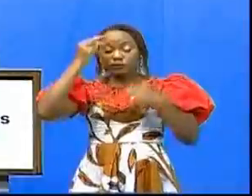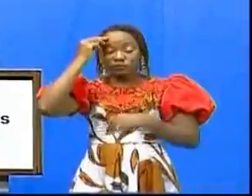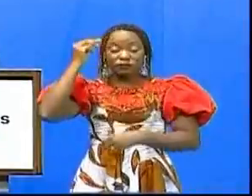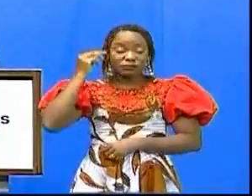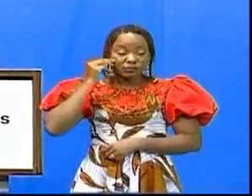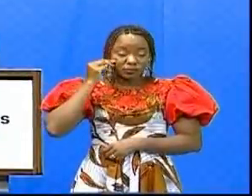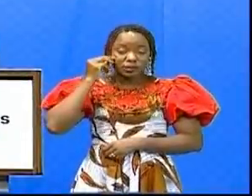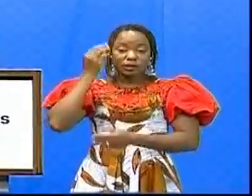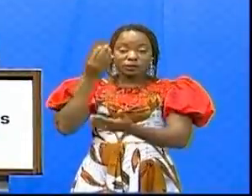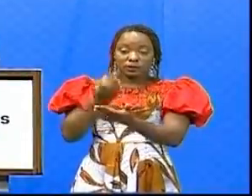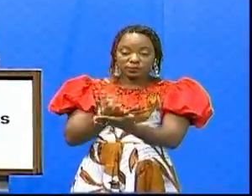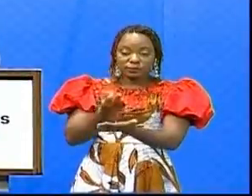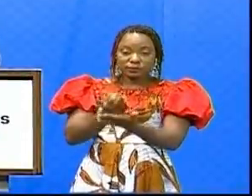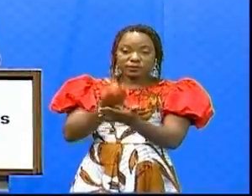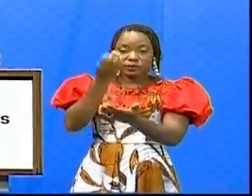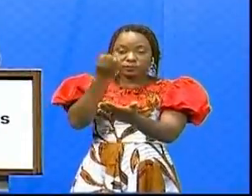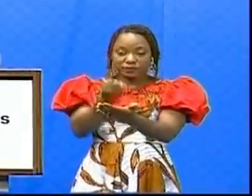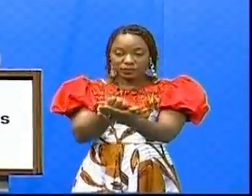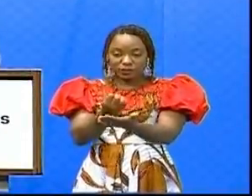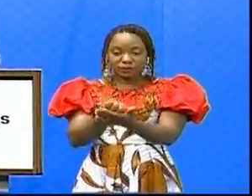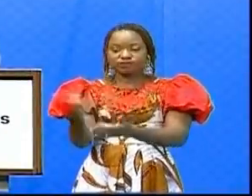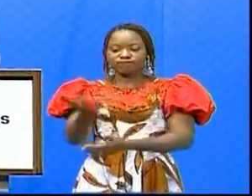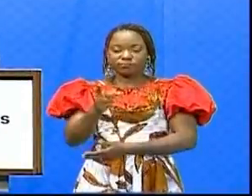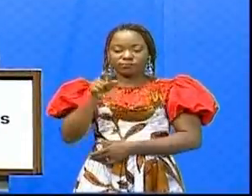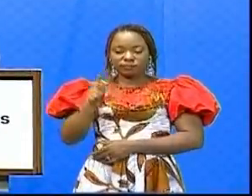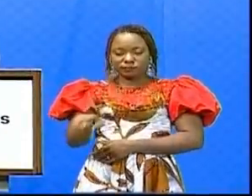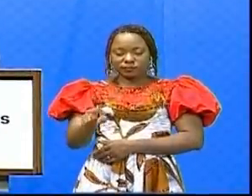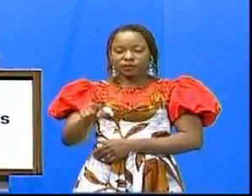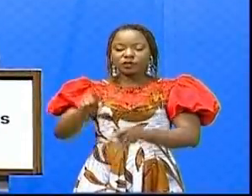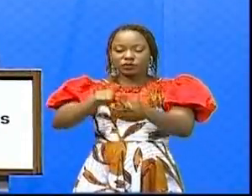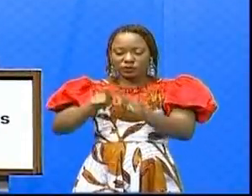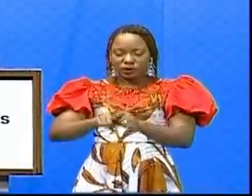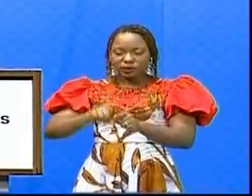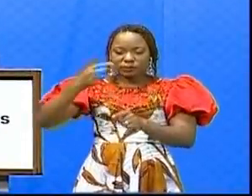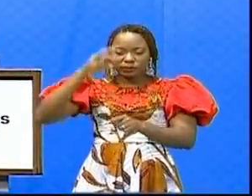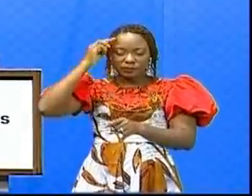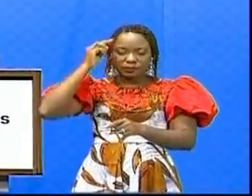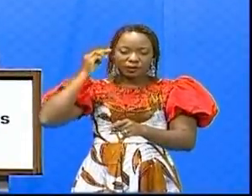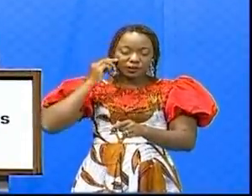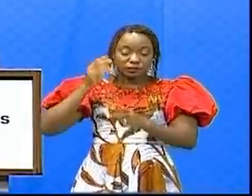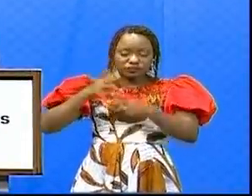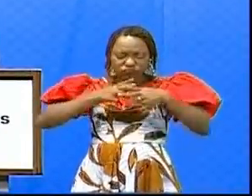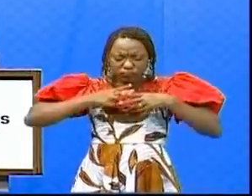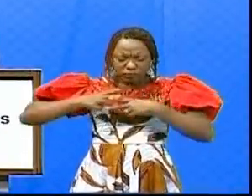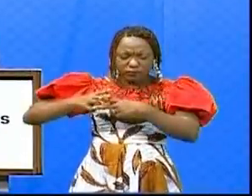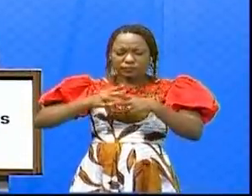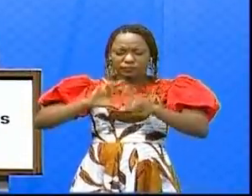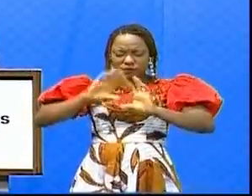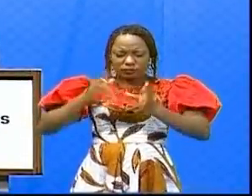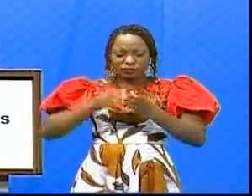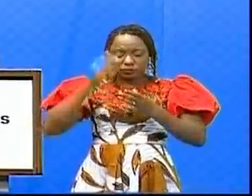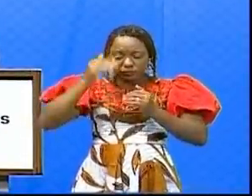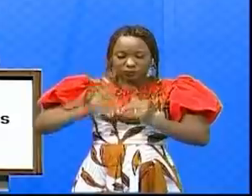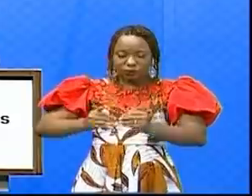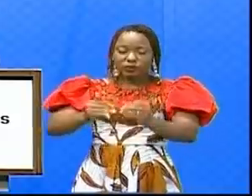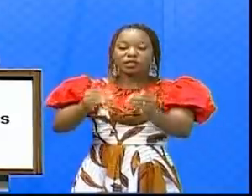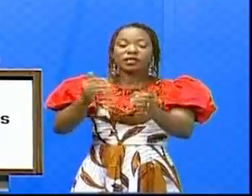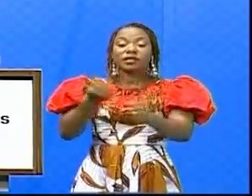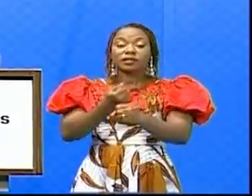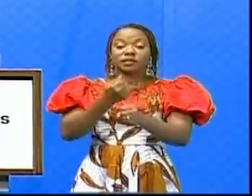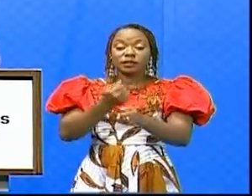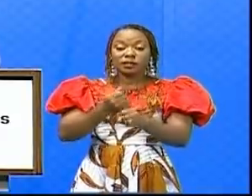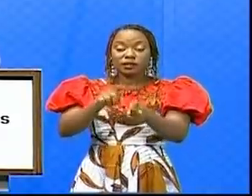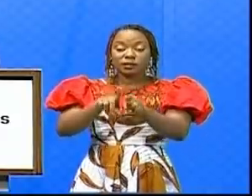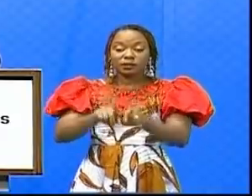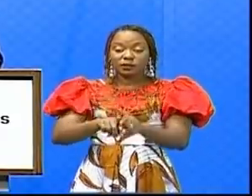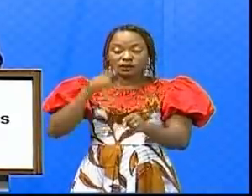l'Industrie et des Finances, sous la supervision du Premier ministre, de veiller chacun en ce qui concerne aux actions à mener pour le fonctionnement optimal